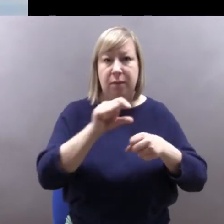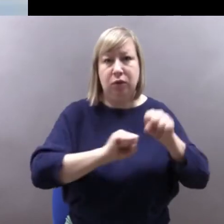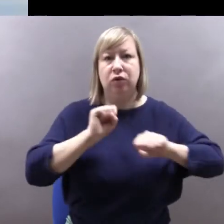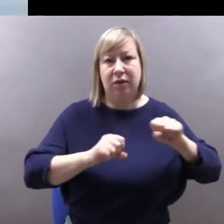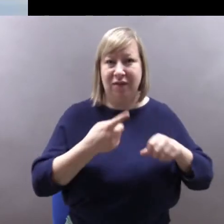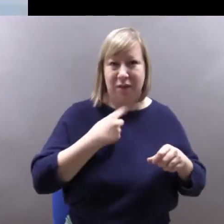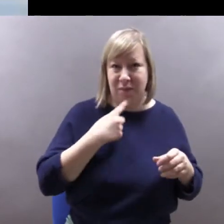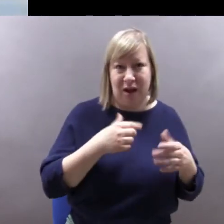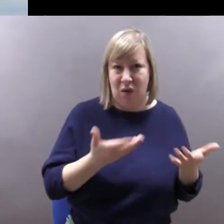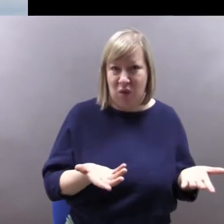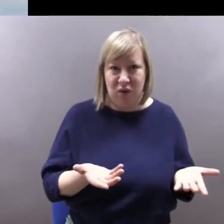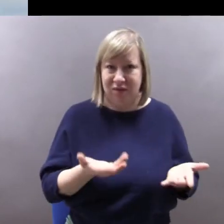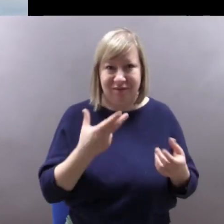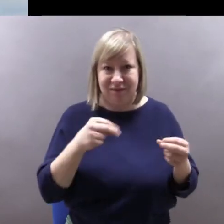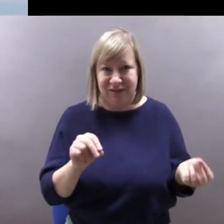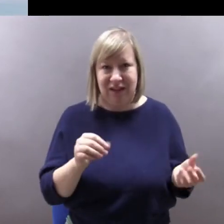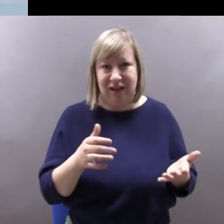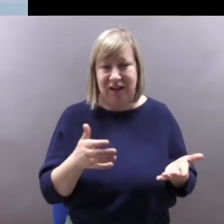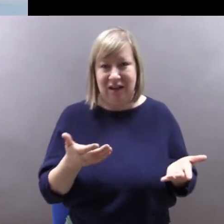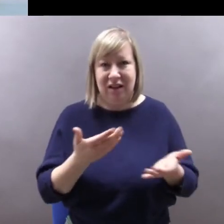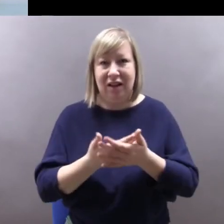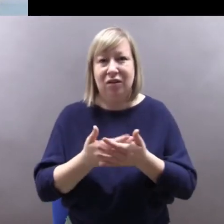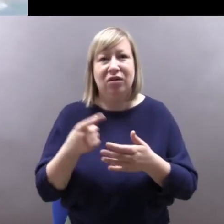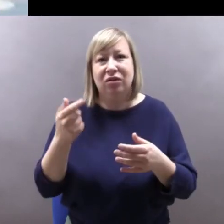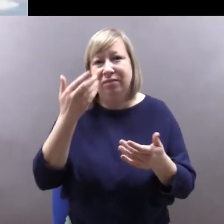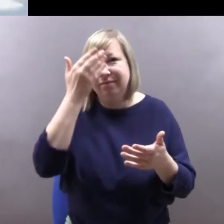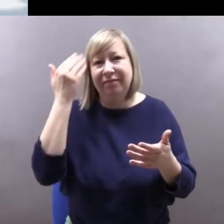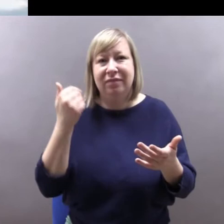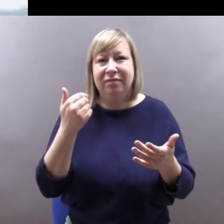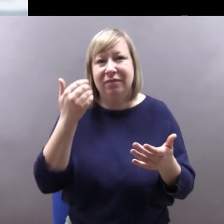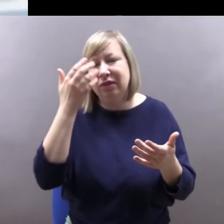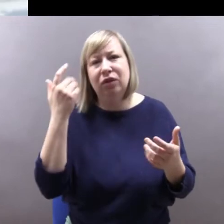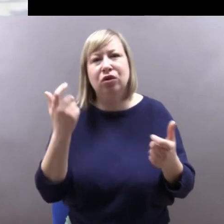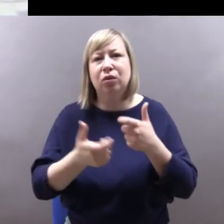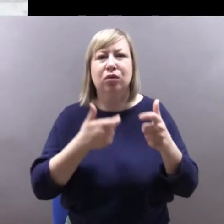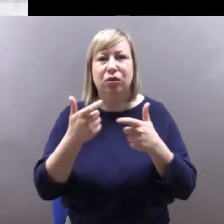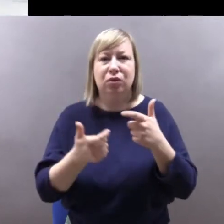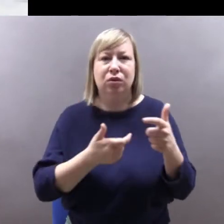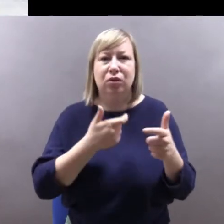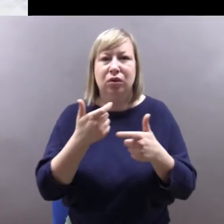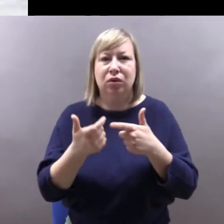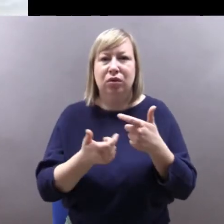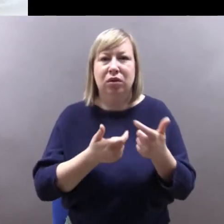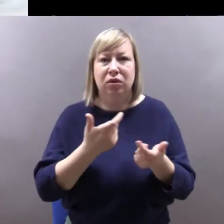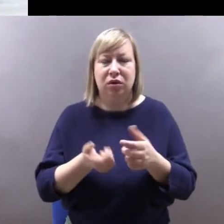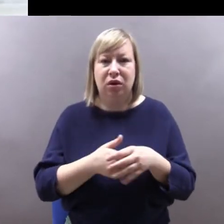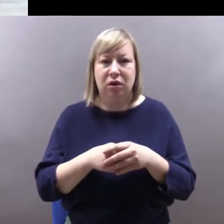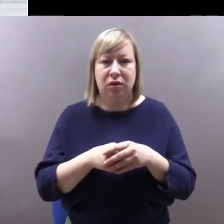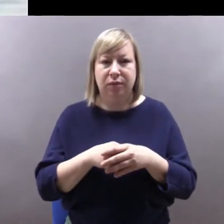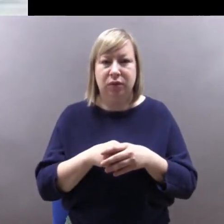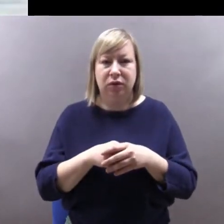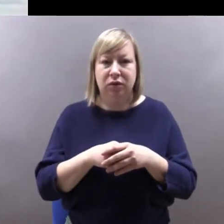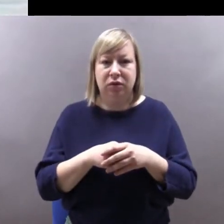z niepełnosprawnościami, nie wiedzą, jak się zachować w jak się zachować w czasie tych kontaktów,